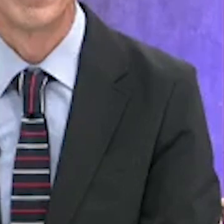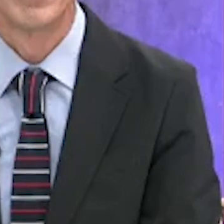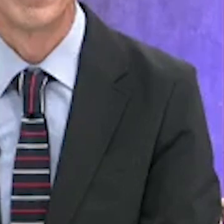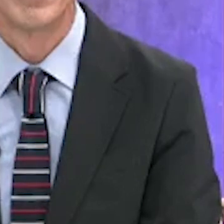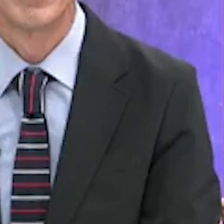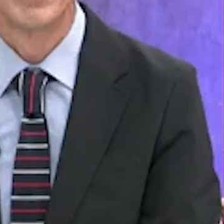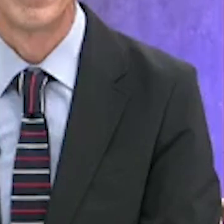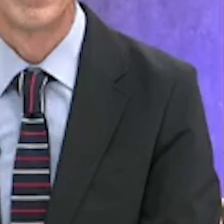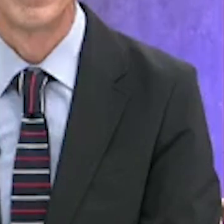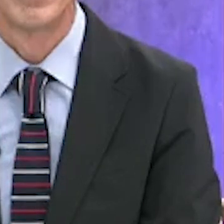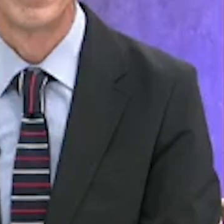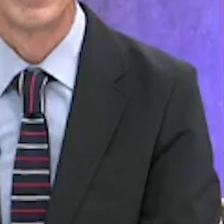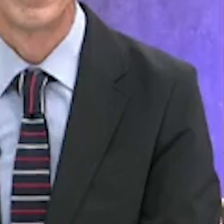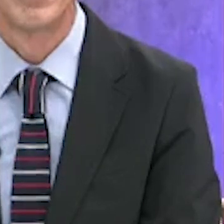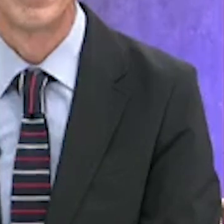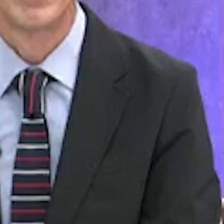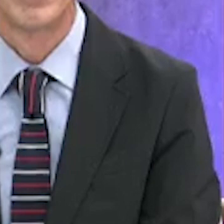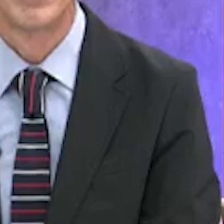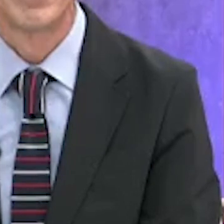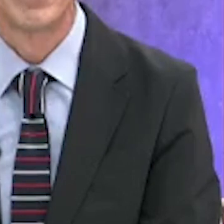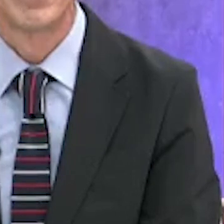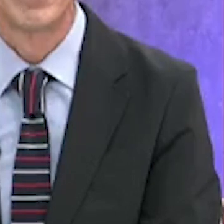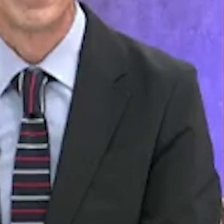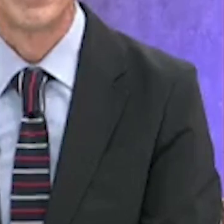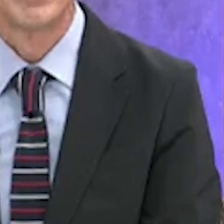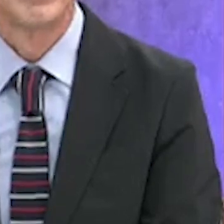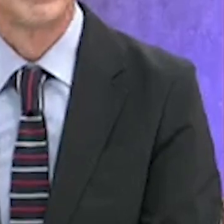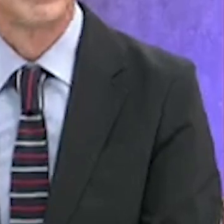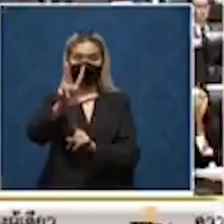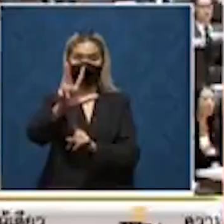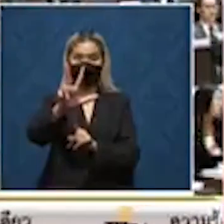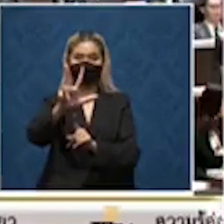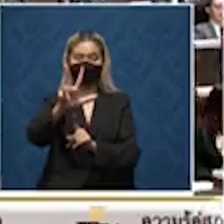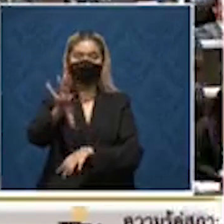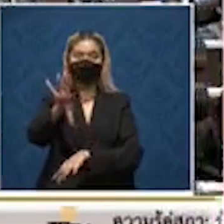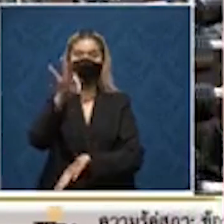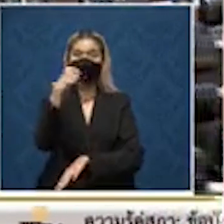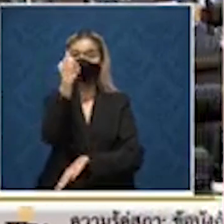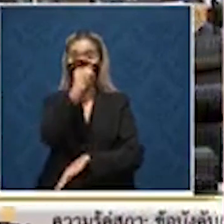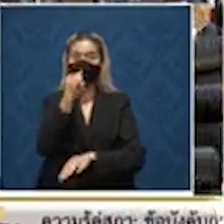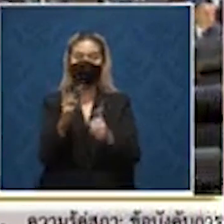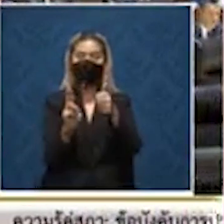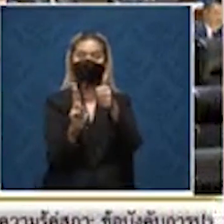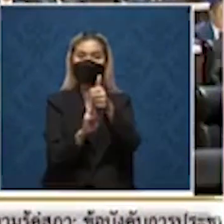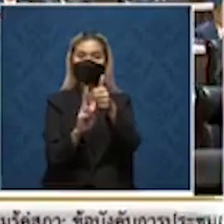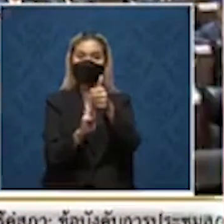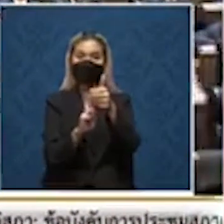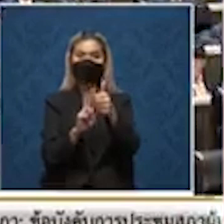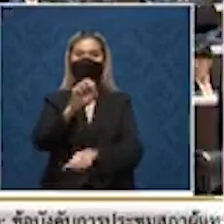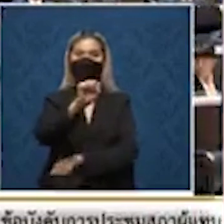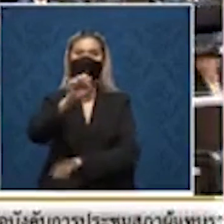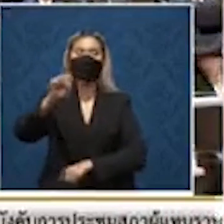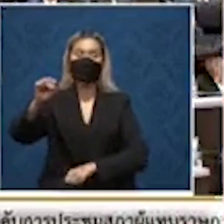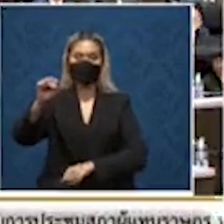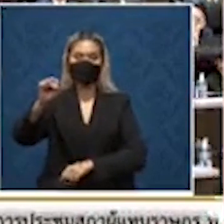เพื่อนำความกับทูลโปรดเกล้าแต่งตั้งเป็นประธานสภาเมื่อเป็นประธานสภาแล้วผมก็คงจะได้นัดหมายการ